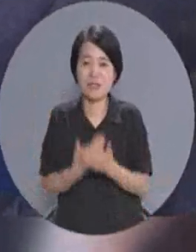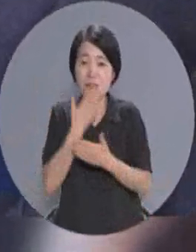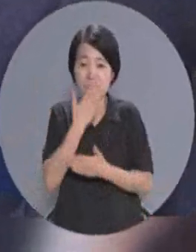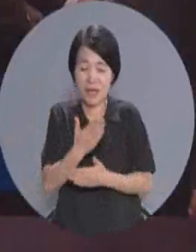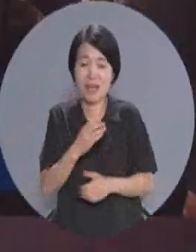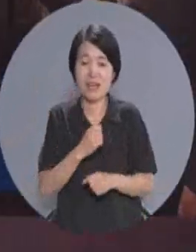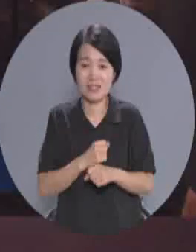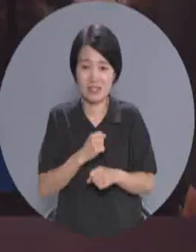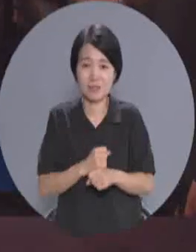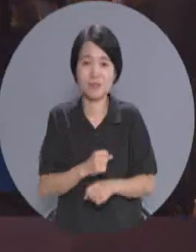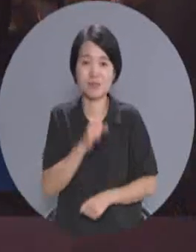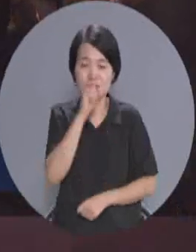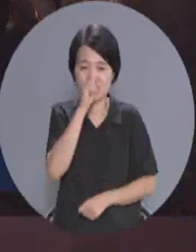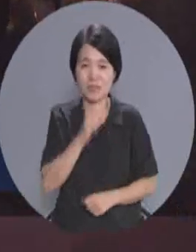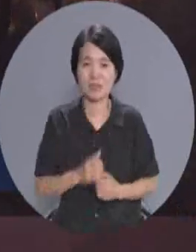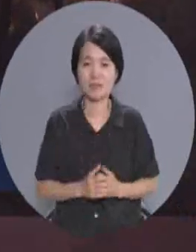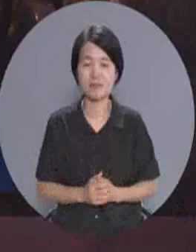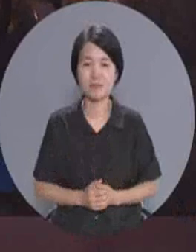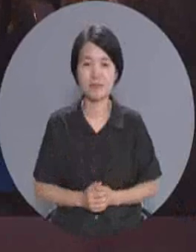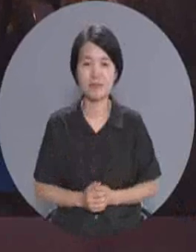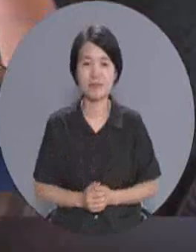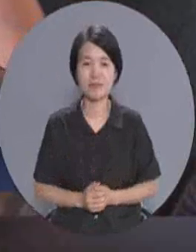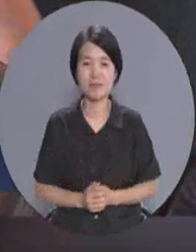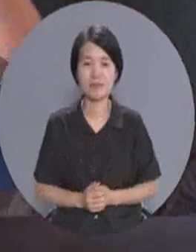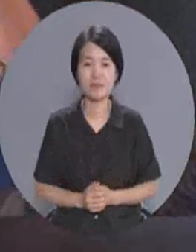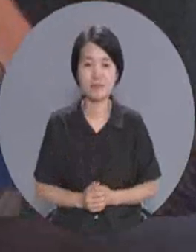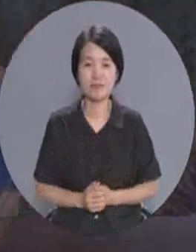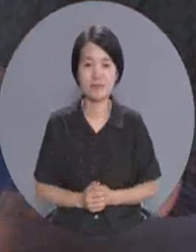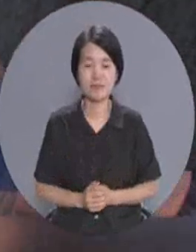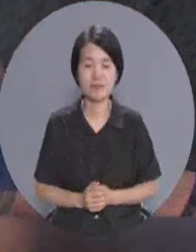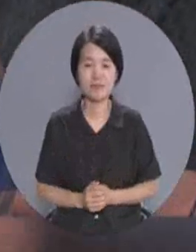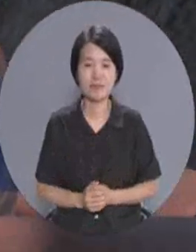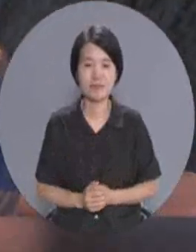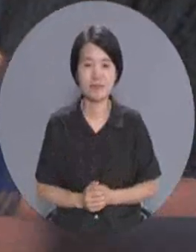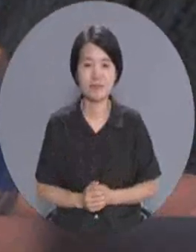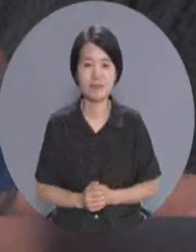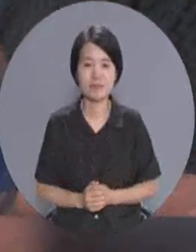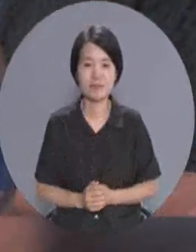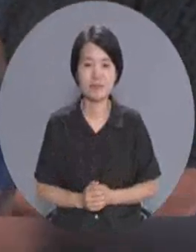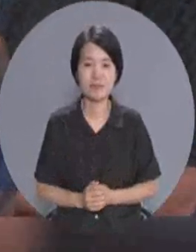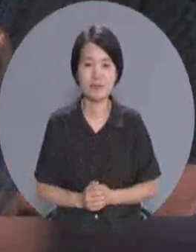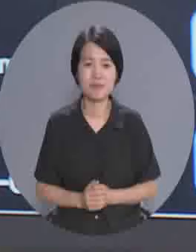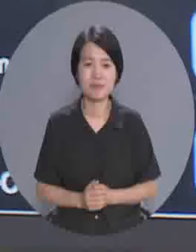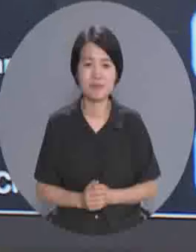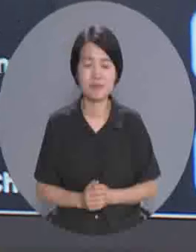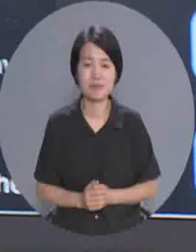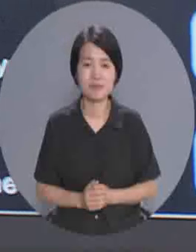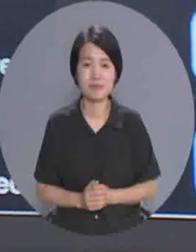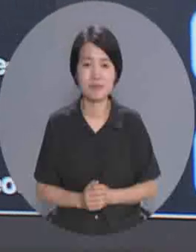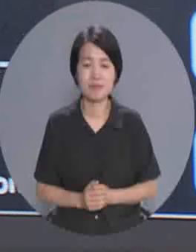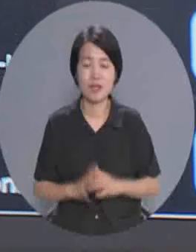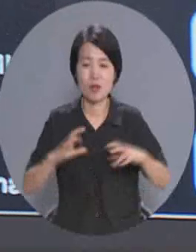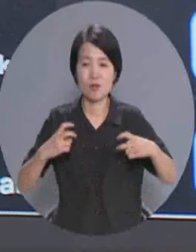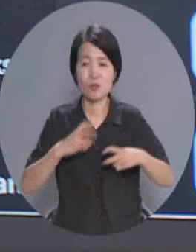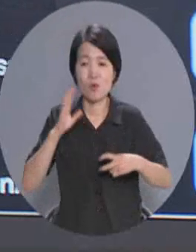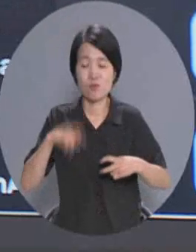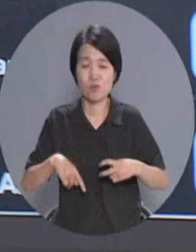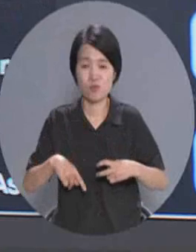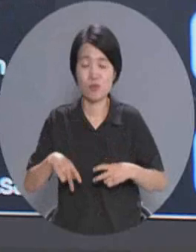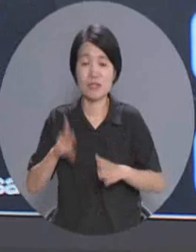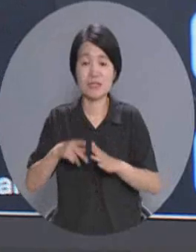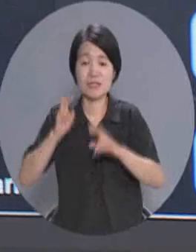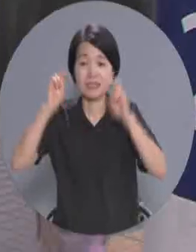중심 도시로 또 그런 지역으로 발전할 수 있도록 우리가 함께 했으면 좋겠습니다. 국토교통부와